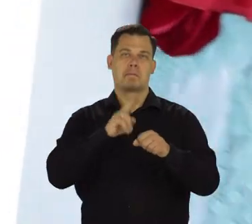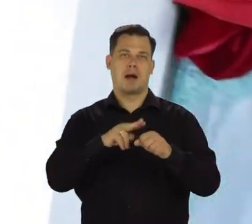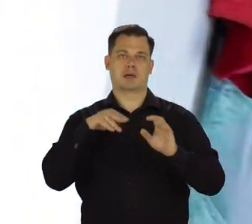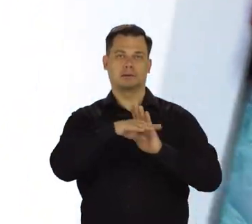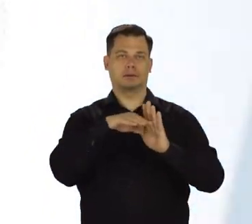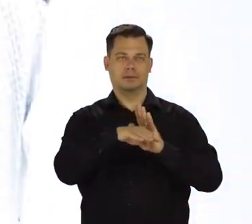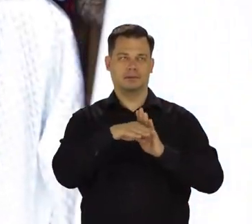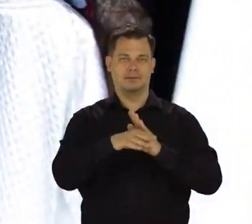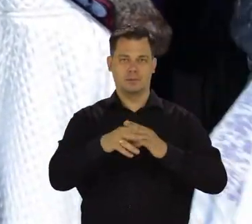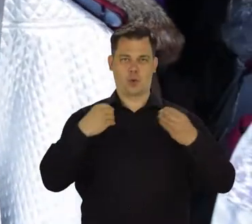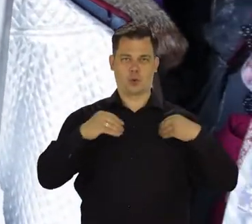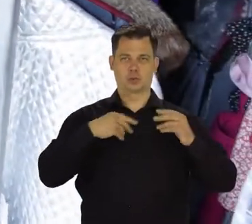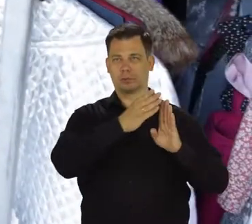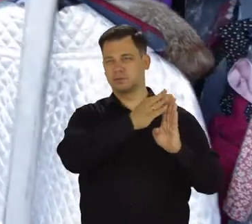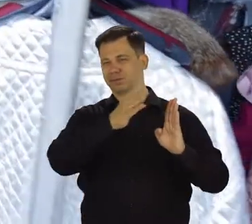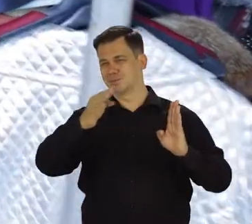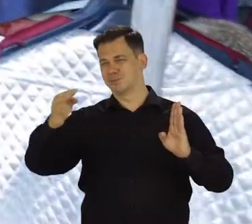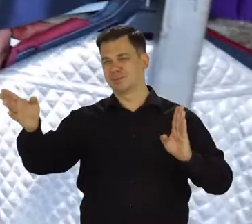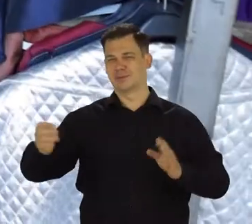to jest właśnie magazyn kostiumów.